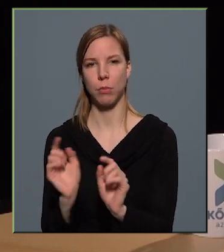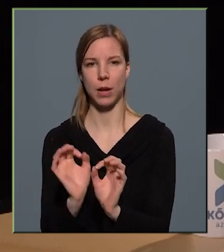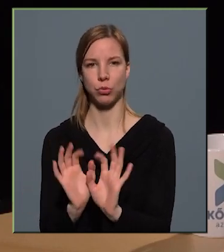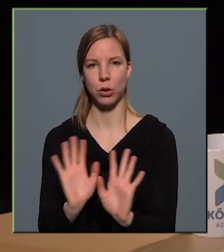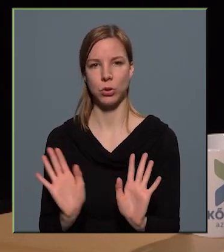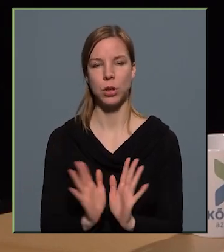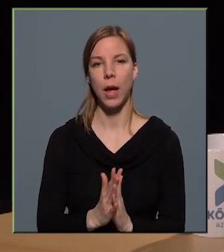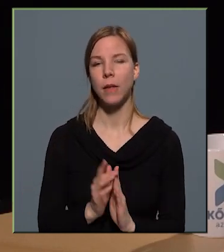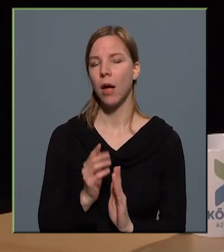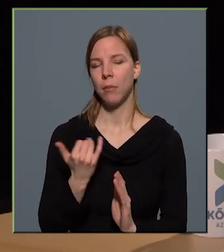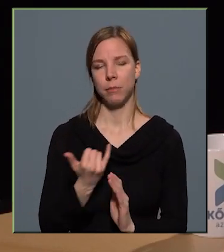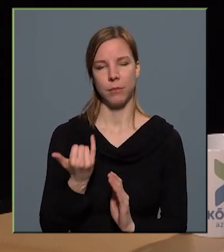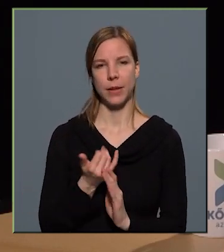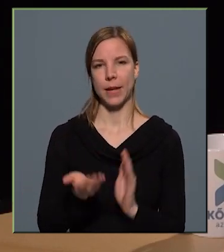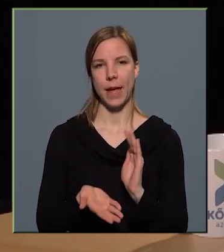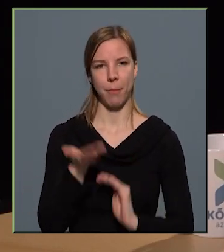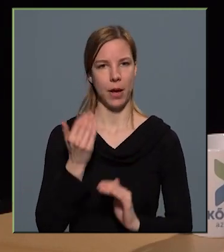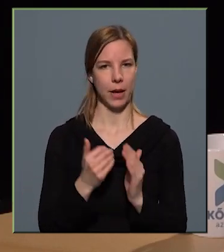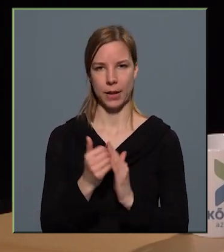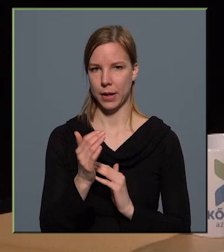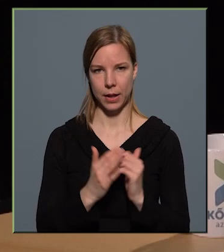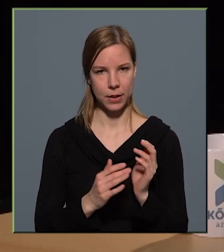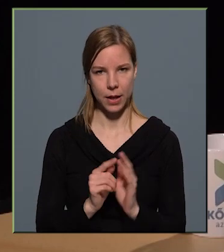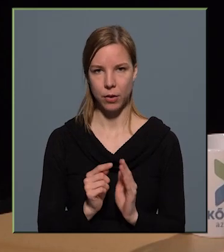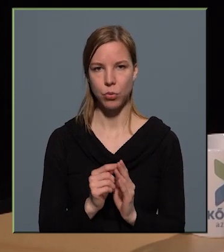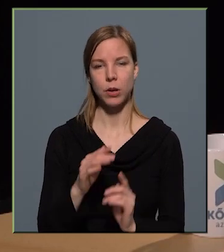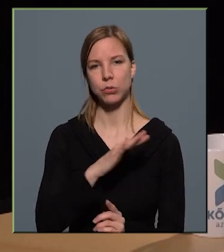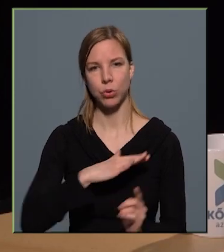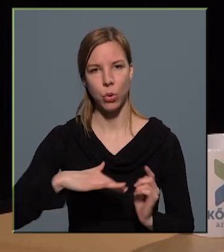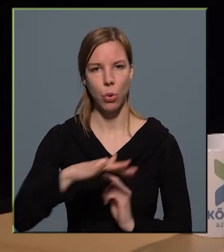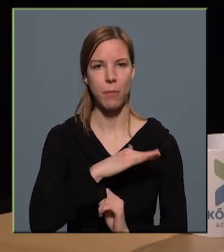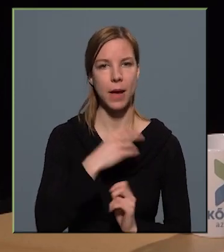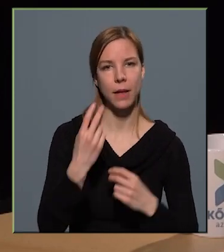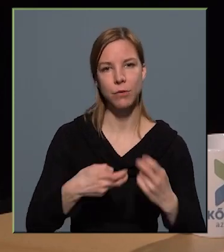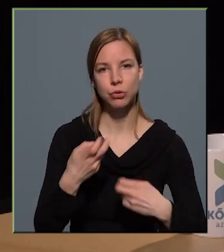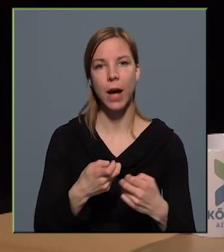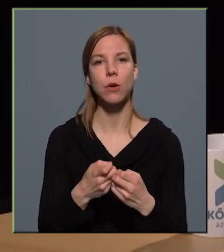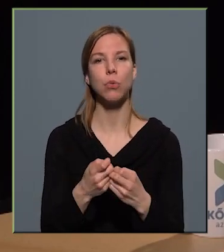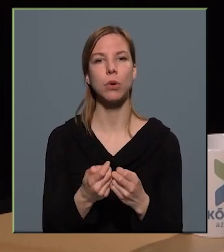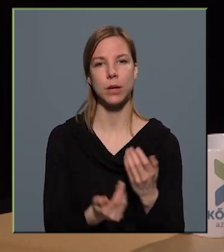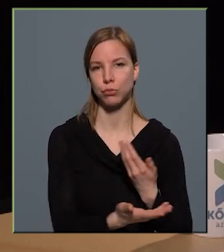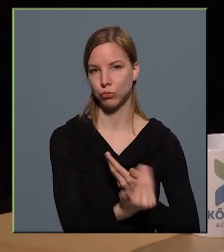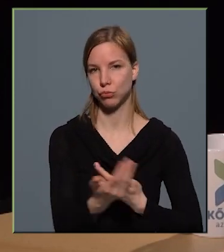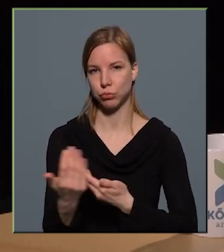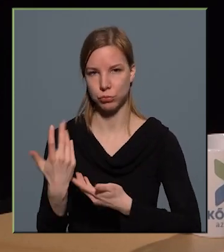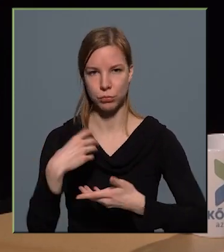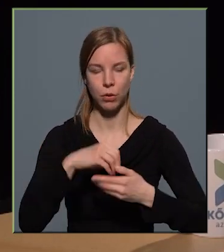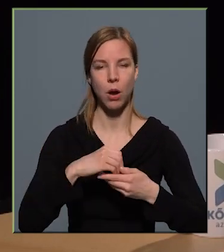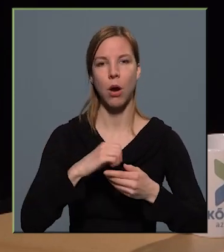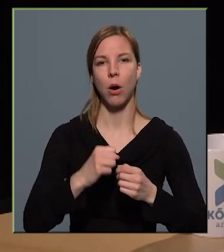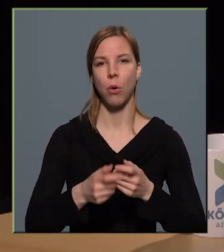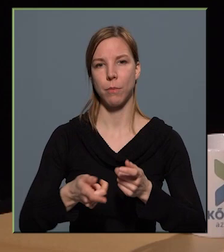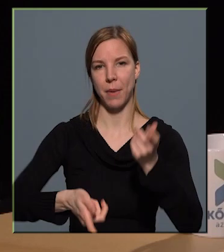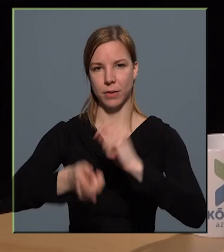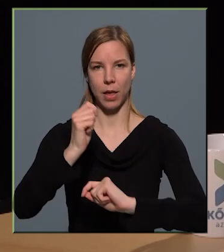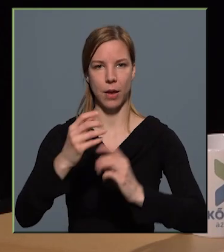mindig kiemeltként kezeljük, vizsgáljuk a körülményeket, és nagy erőket mozgósítunk ahhoz, hogy minél hamarabb soron kívül megtaláljuk az